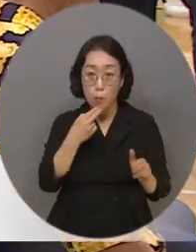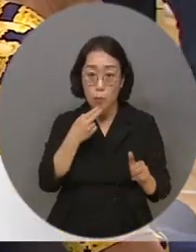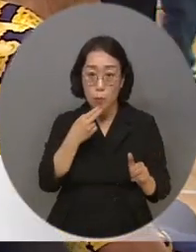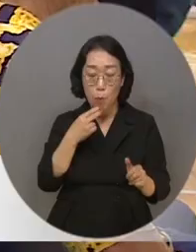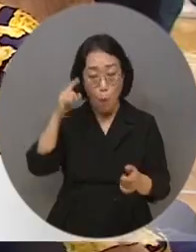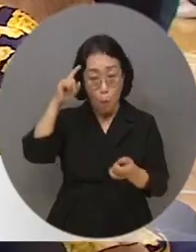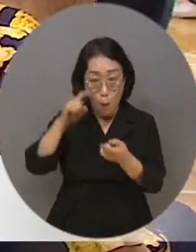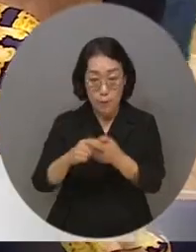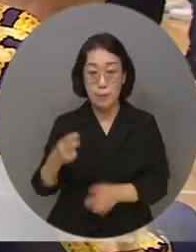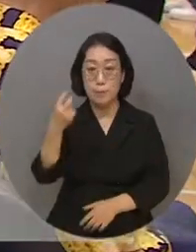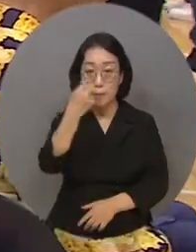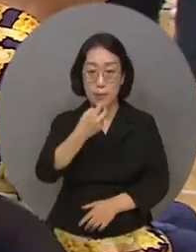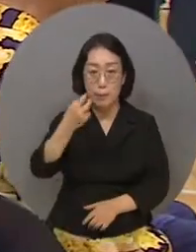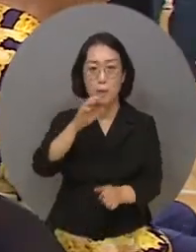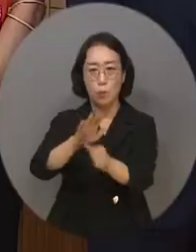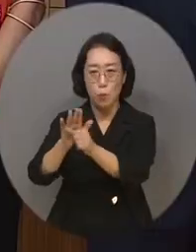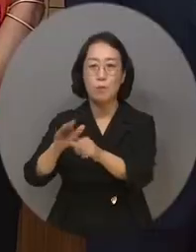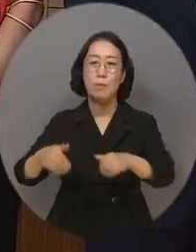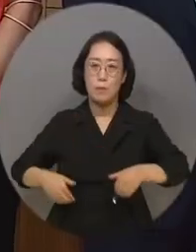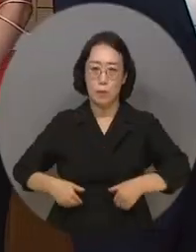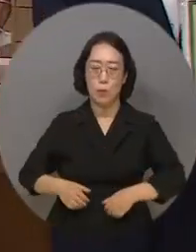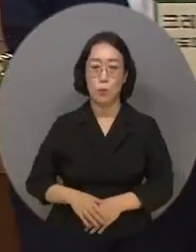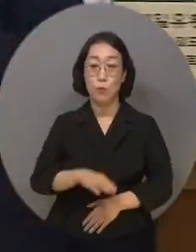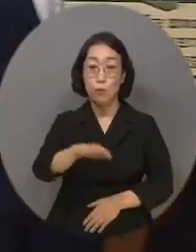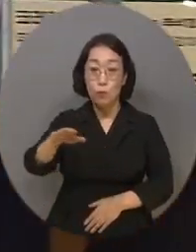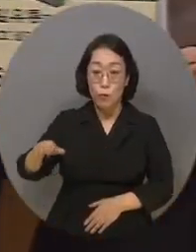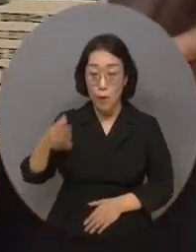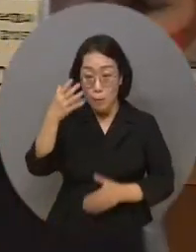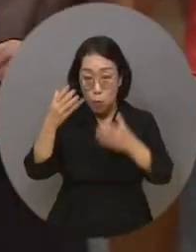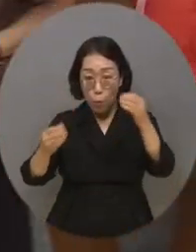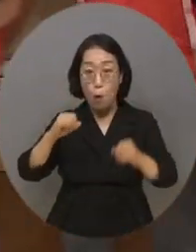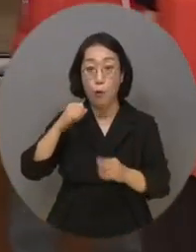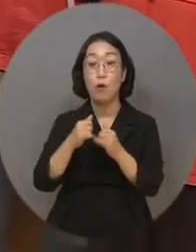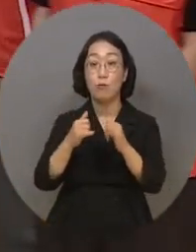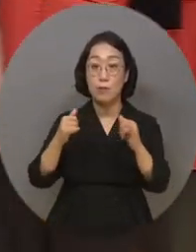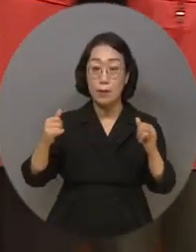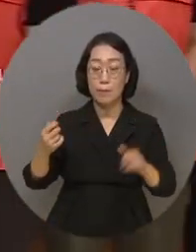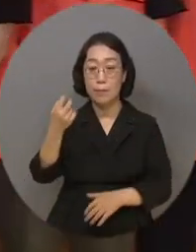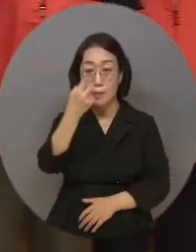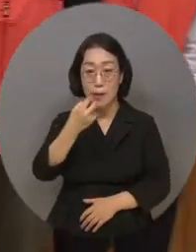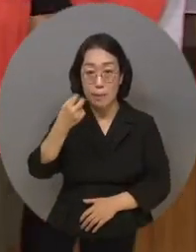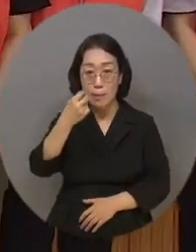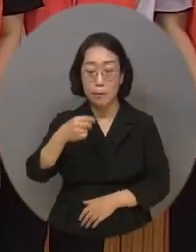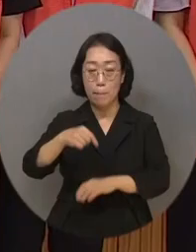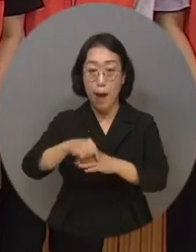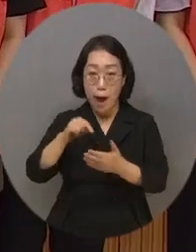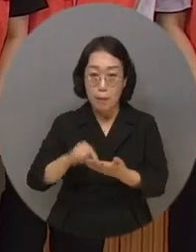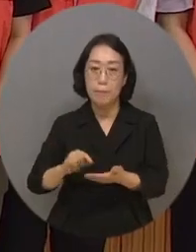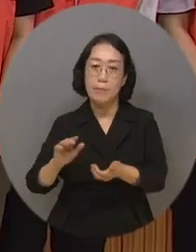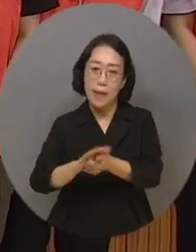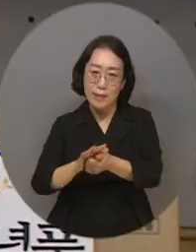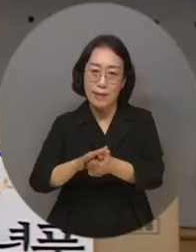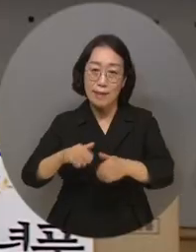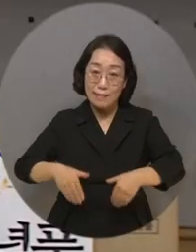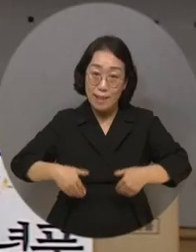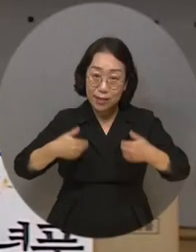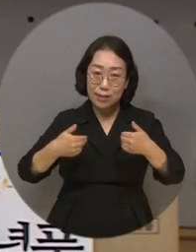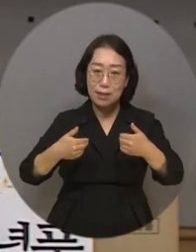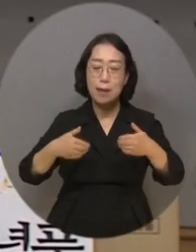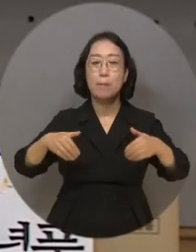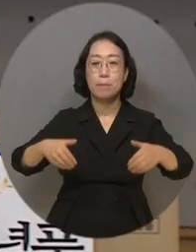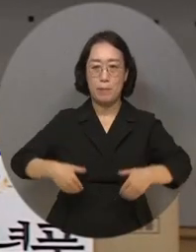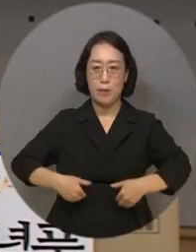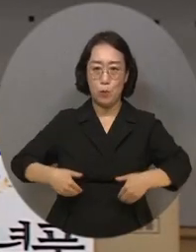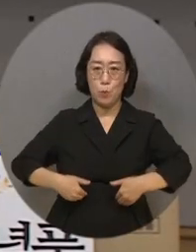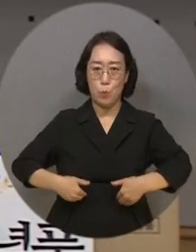만든 관심을 가져주셨으면 좋겠다 우리 주변에 어려운 이웃을 살피는 작은 여유와 따뜻한 마음이 더욱